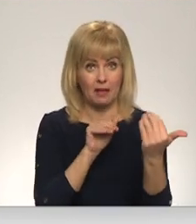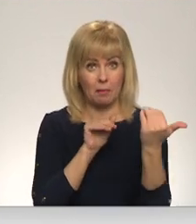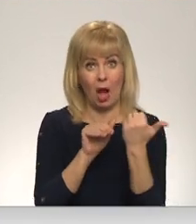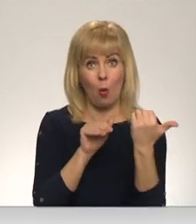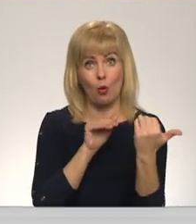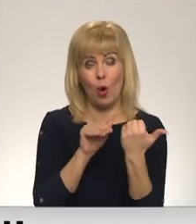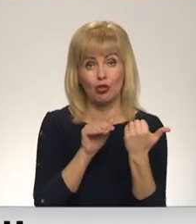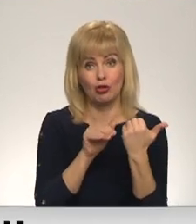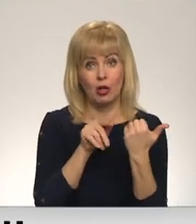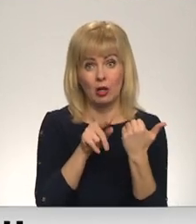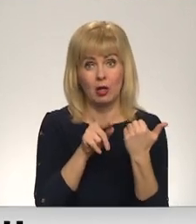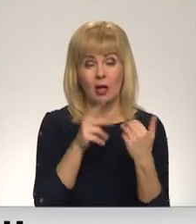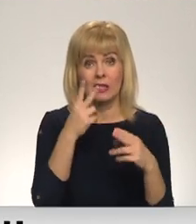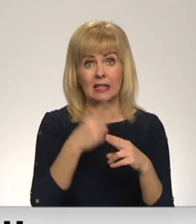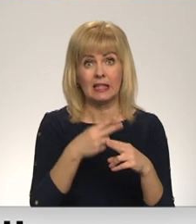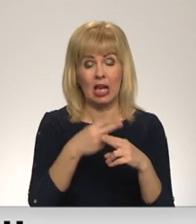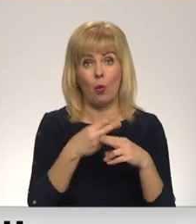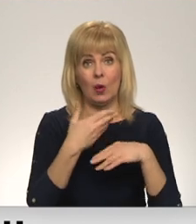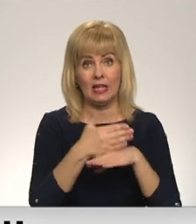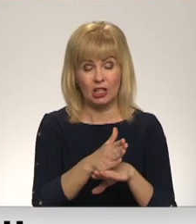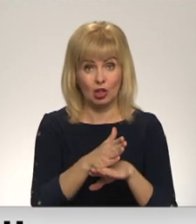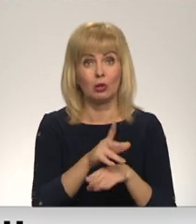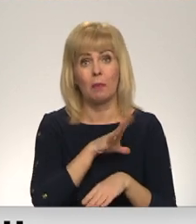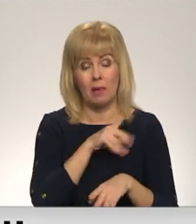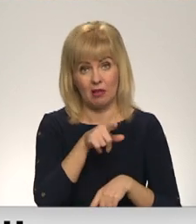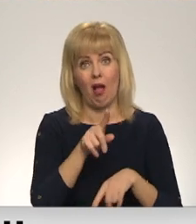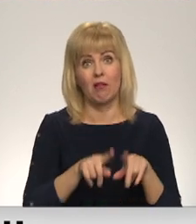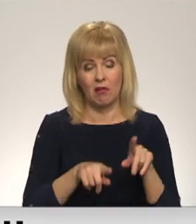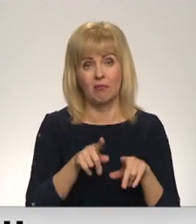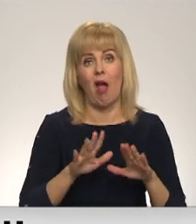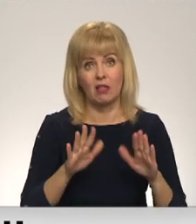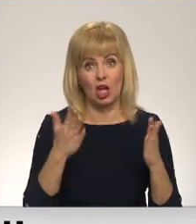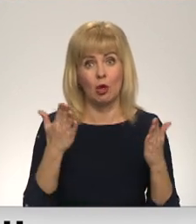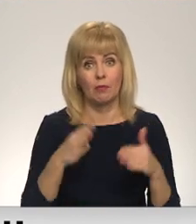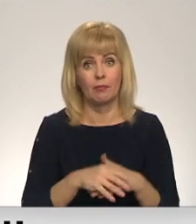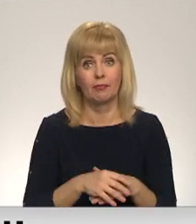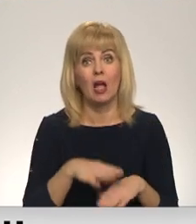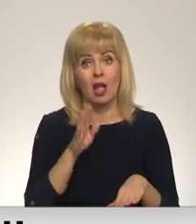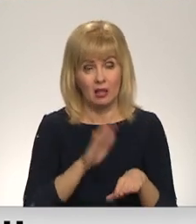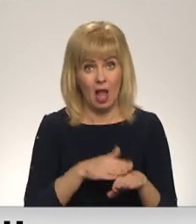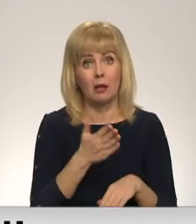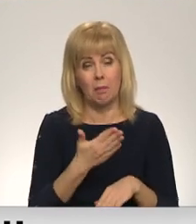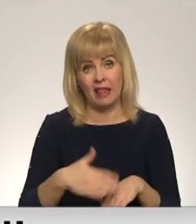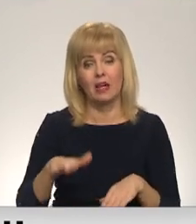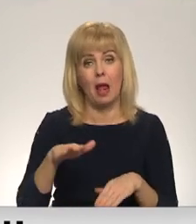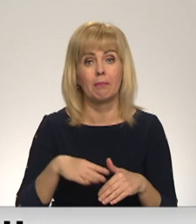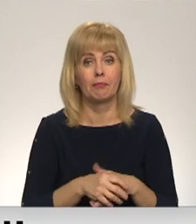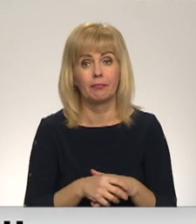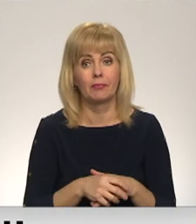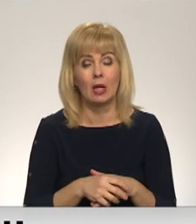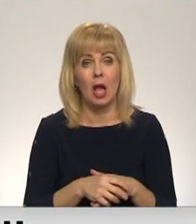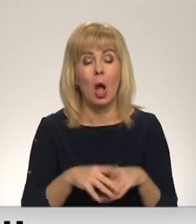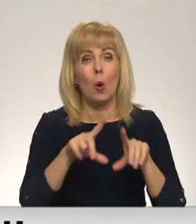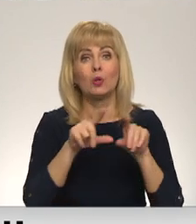mašīnā, vienkārši stiklus izsit un arī tādi gadījumi ir bijuši. Dēļ tām bedrēm? Dēļ bedrēm, jā.